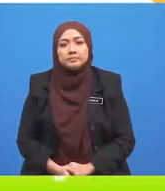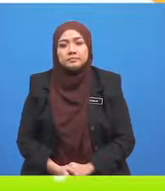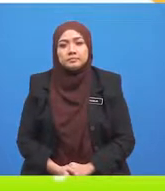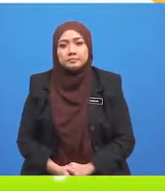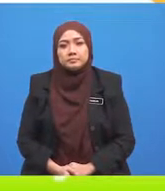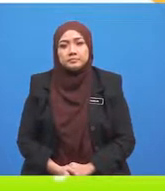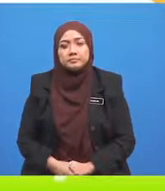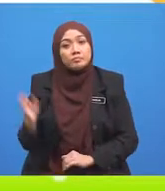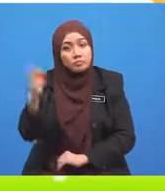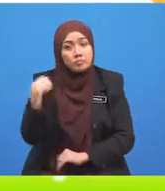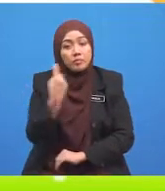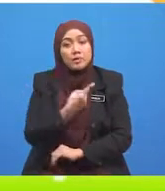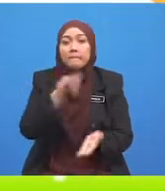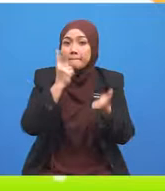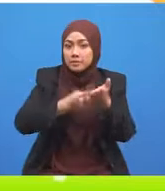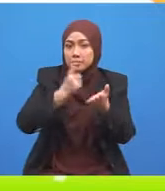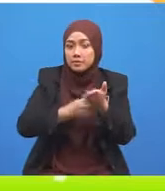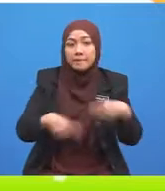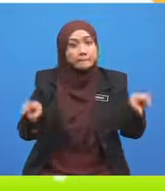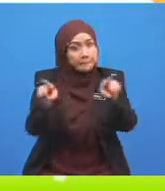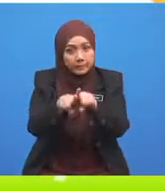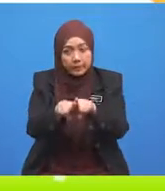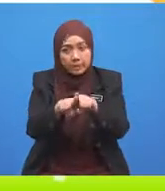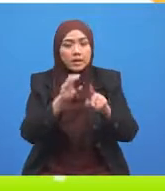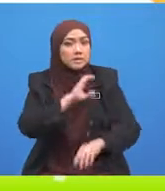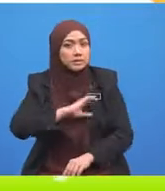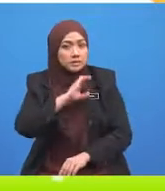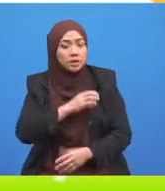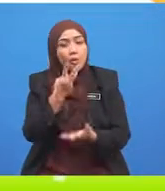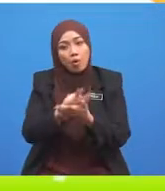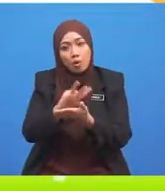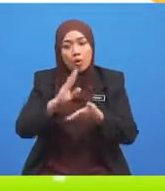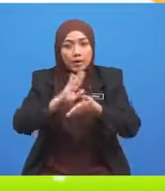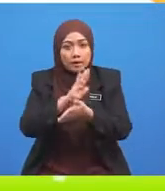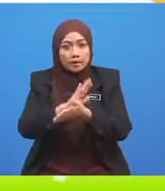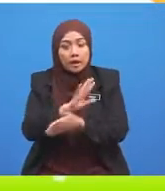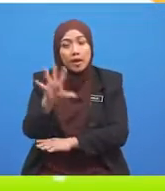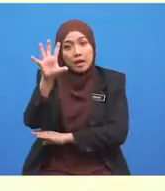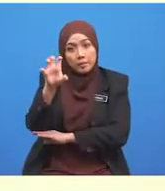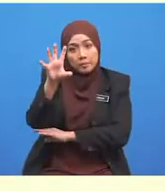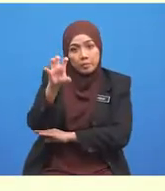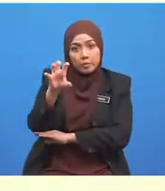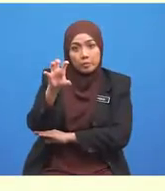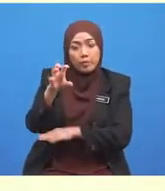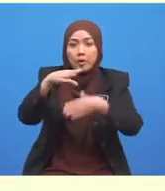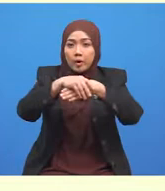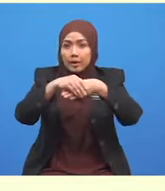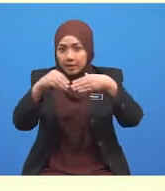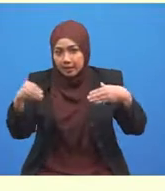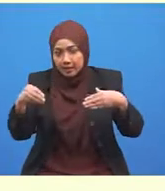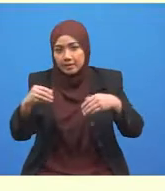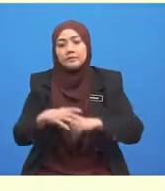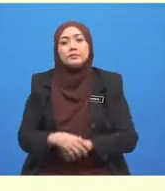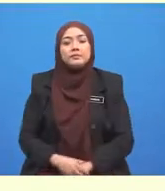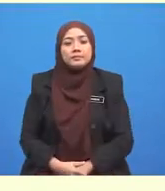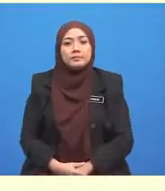Seterusnya, mari kita bincang bersama ciri-ciri wang kertas RM50 pula. Lihat paparan